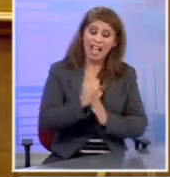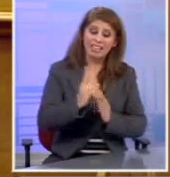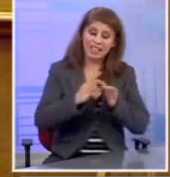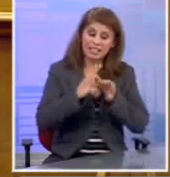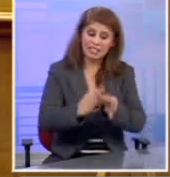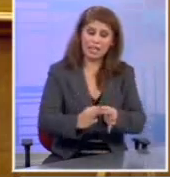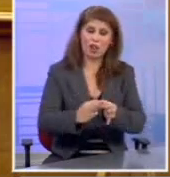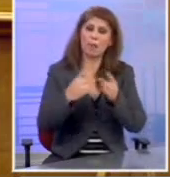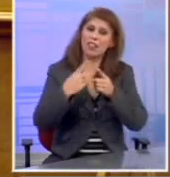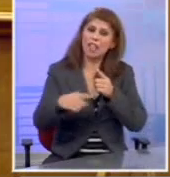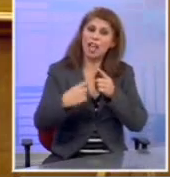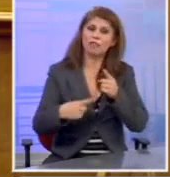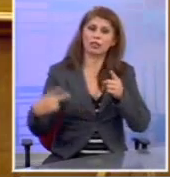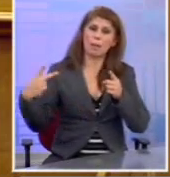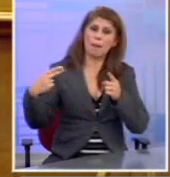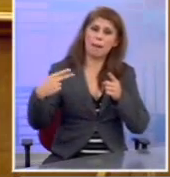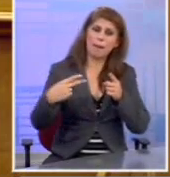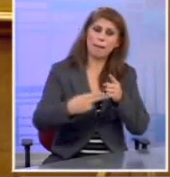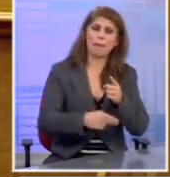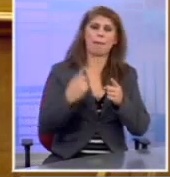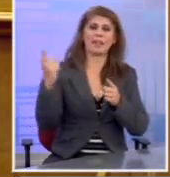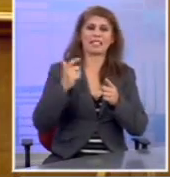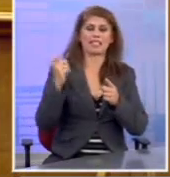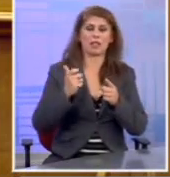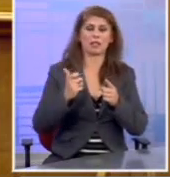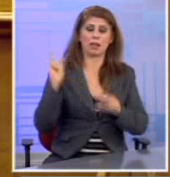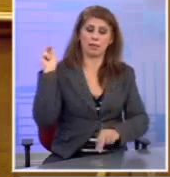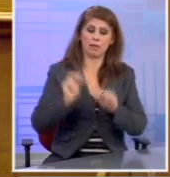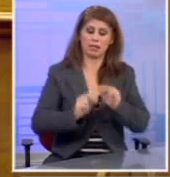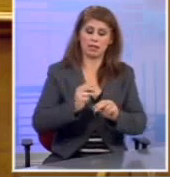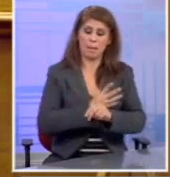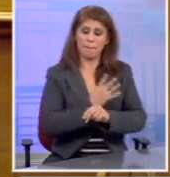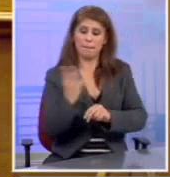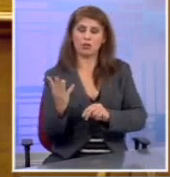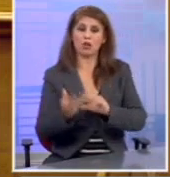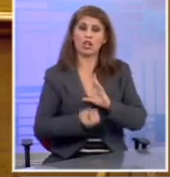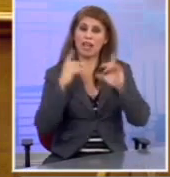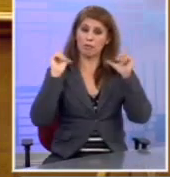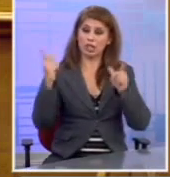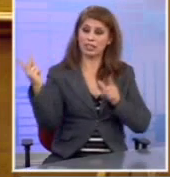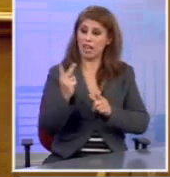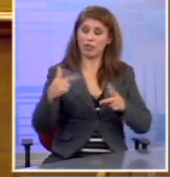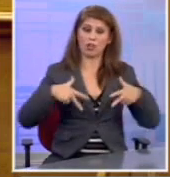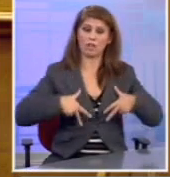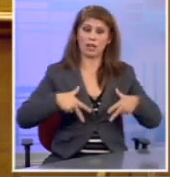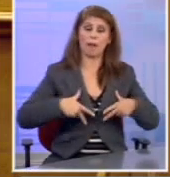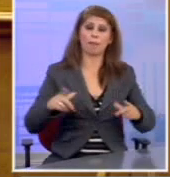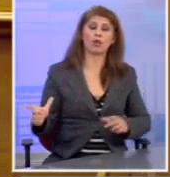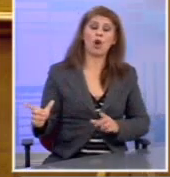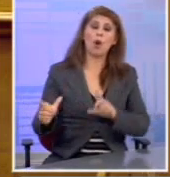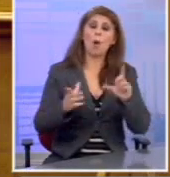περικοπές συντάξεων που ψήφισαν οι κυβερνήσεις ΠΑΣΟΚ, ΠΑΣΟΚ Νέας Δημοκρατίας από τον Μάιο